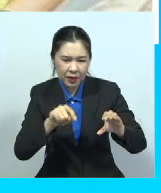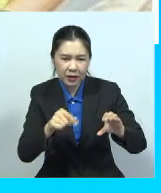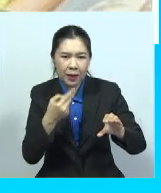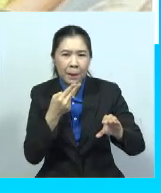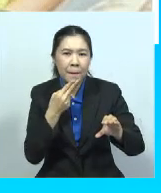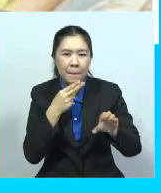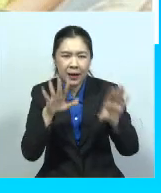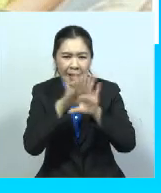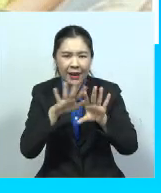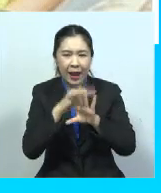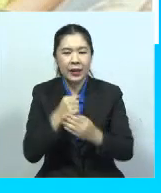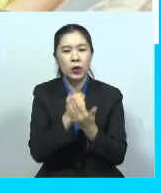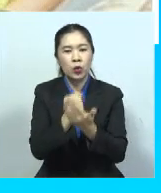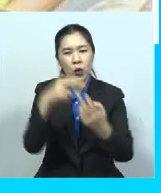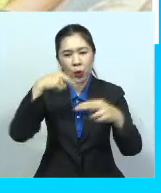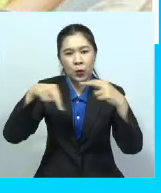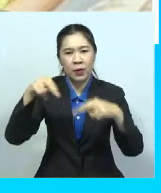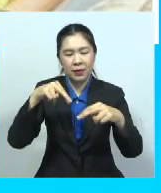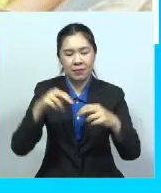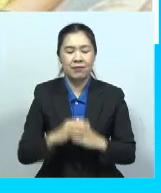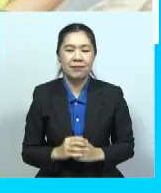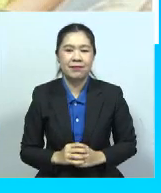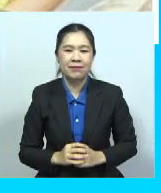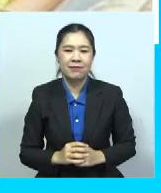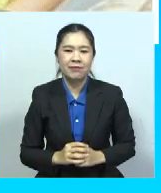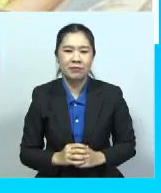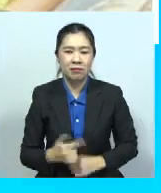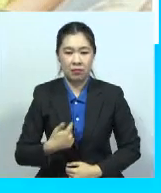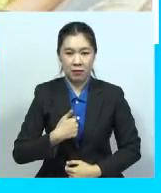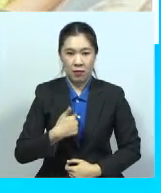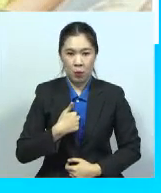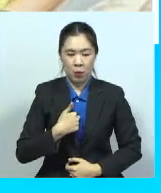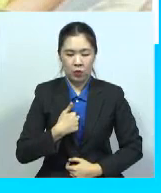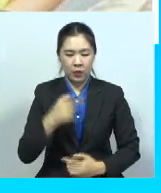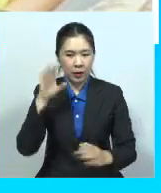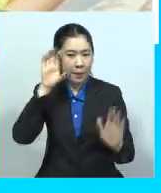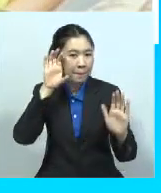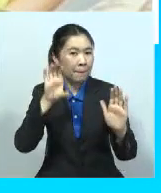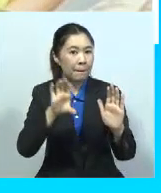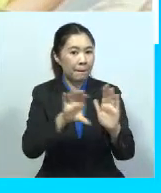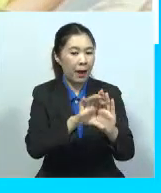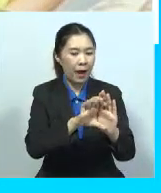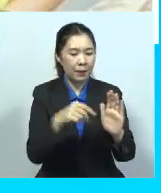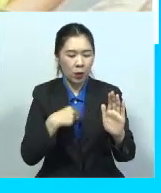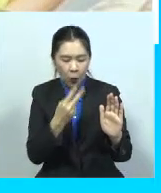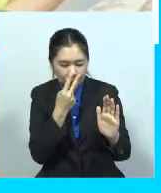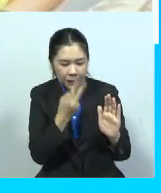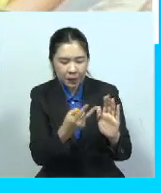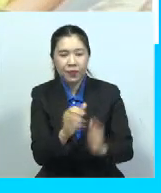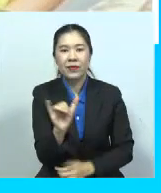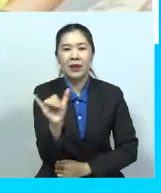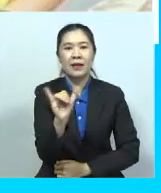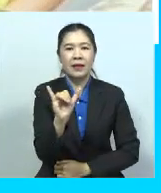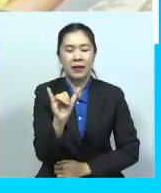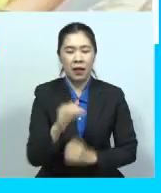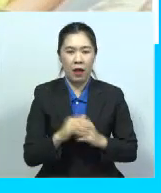power bank เนี่ยจะได้ช่วยกันเป็นหูเป็นตาครับ ค่ะจริงๆดิฉันยังไม่ได้เห็นตัว power bank ตัวที่เจ้าหน้าที่ตำรวจเก็บหลักฐาน